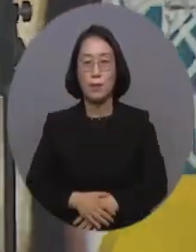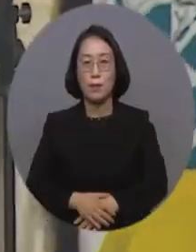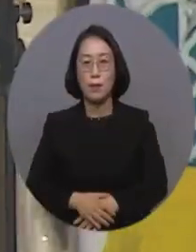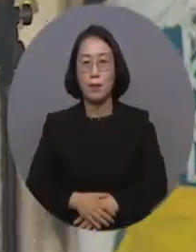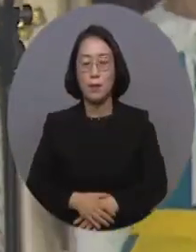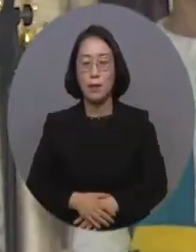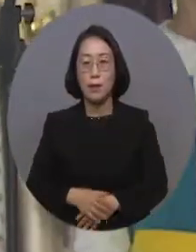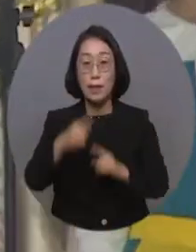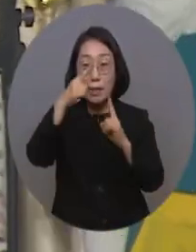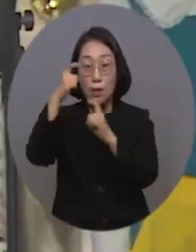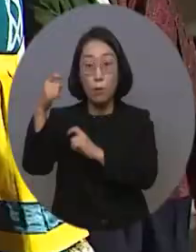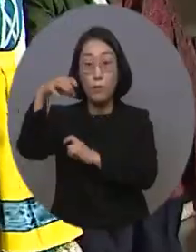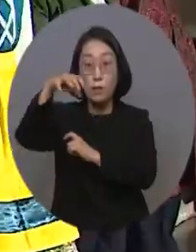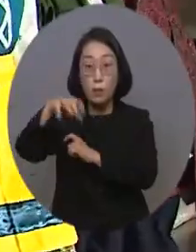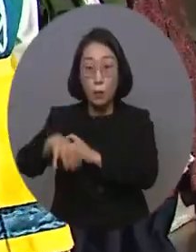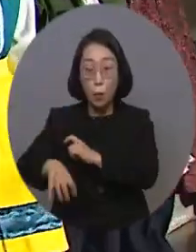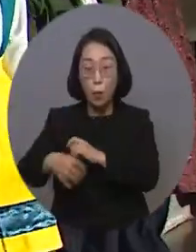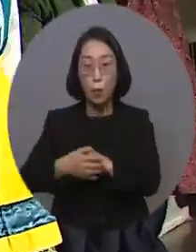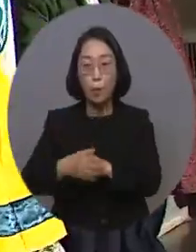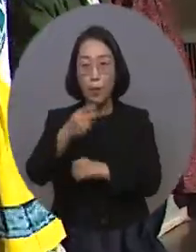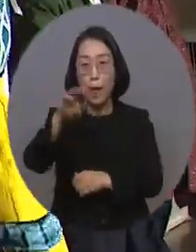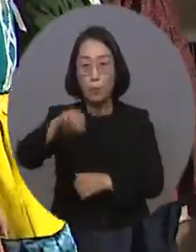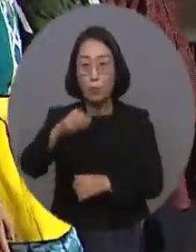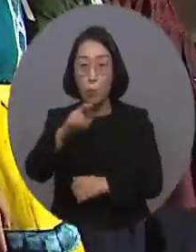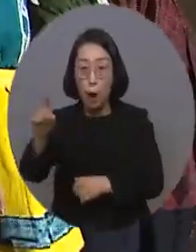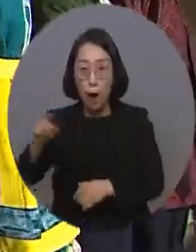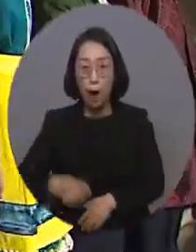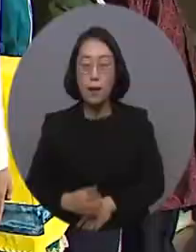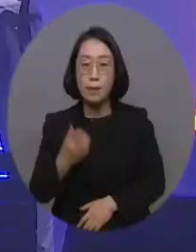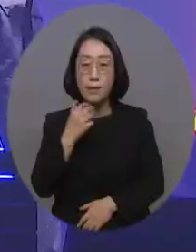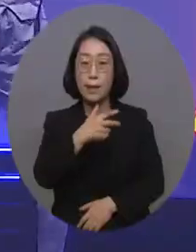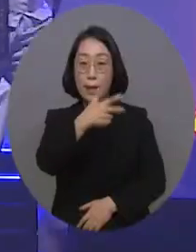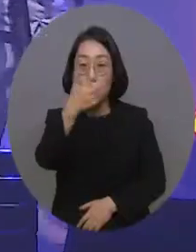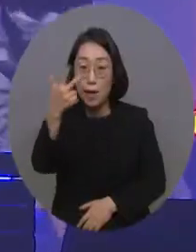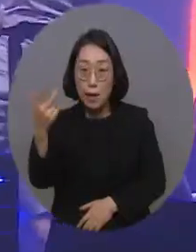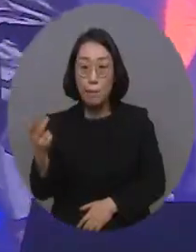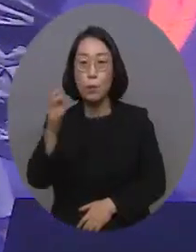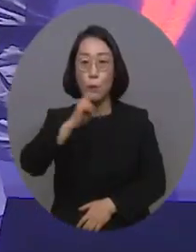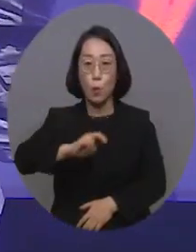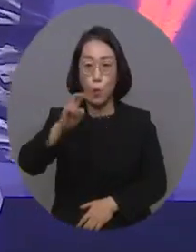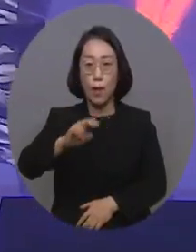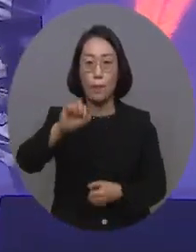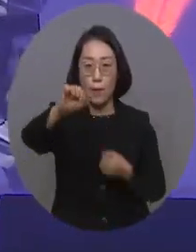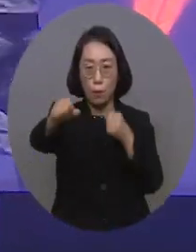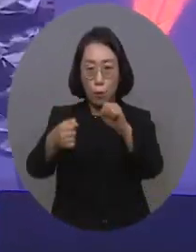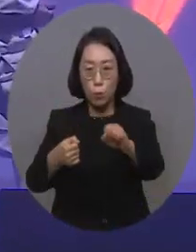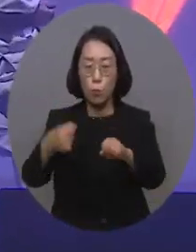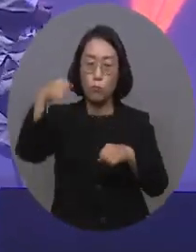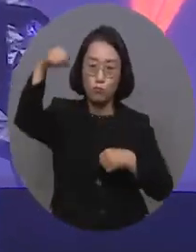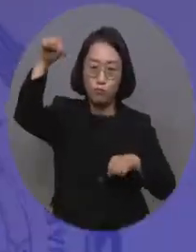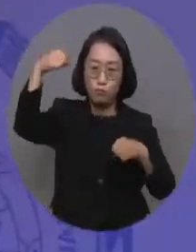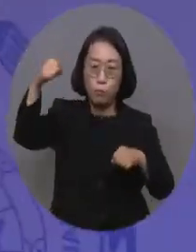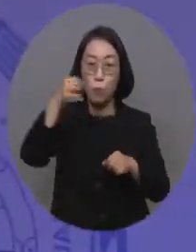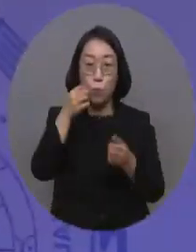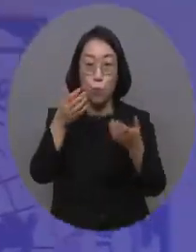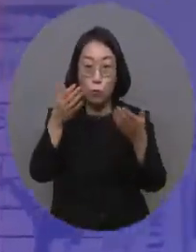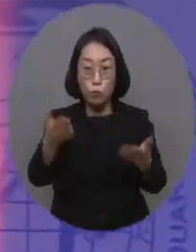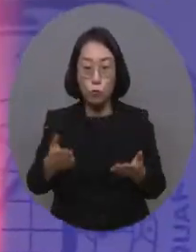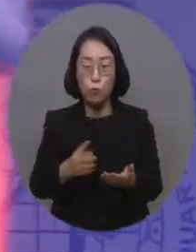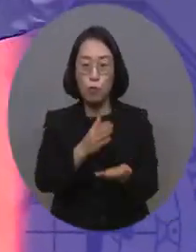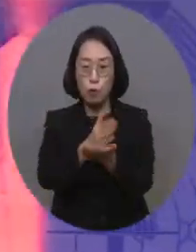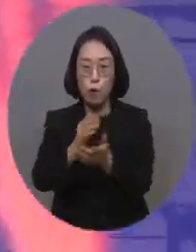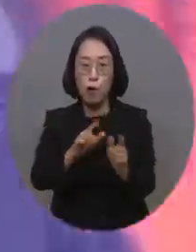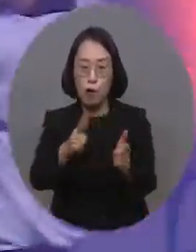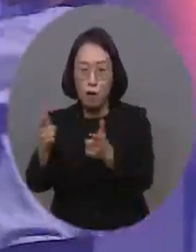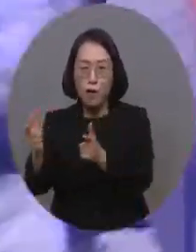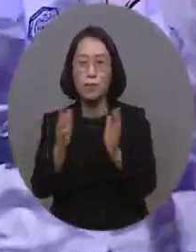한편 기념식 현장에서는 다문화 합창단 레인보우의 공연과 국기원 태권도 시범단의 정통 시범 등 다채로운